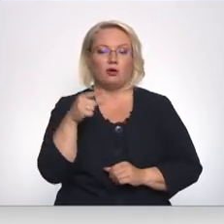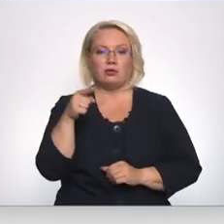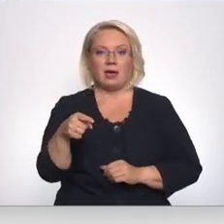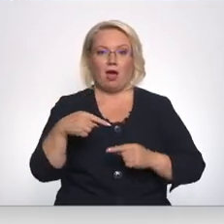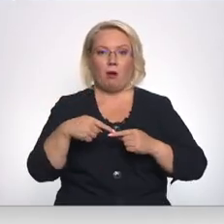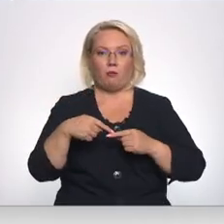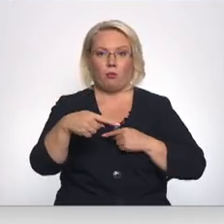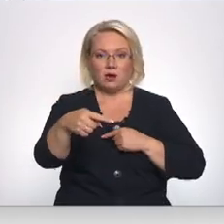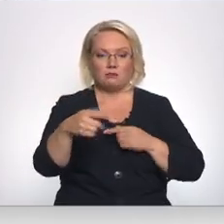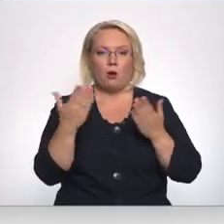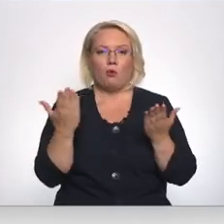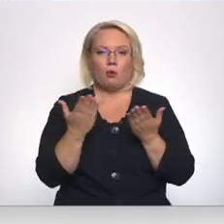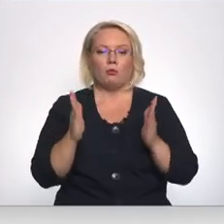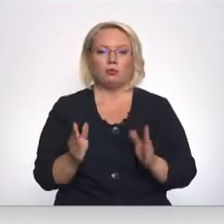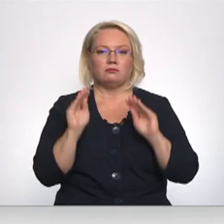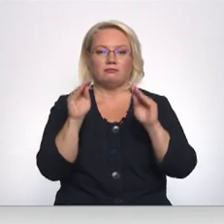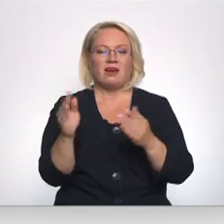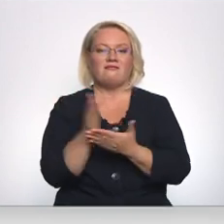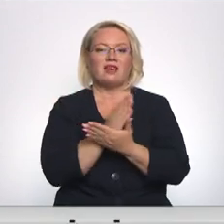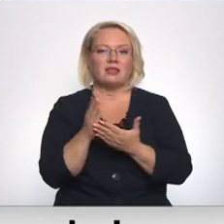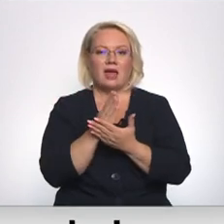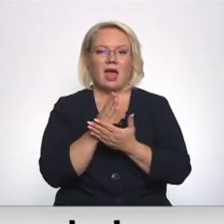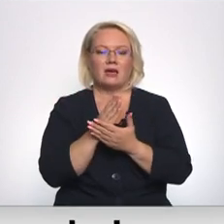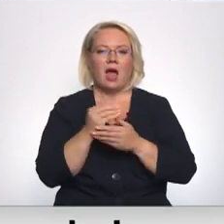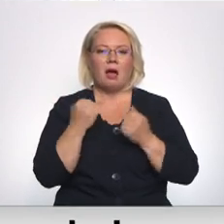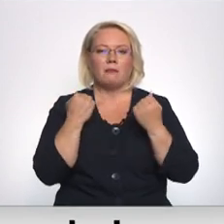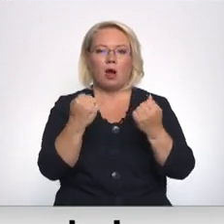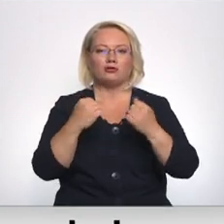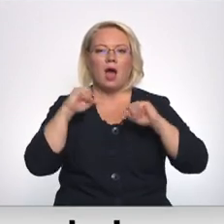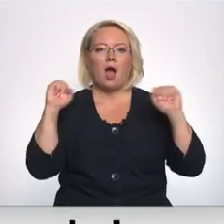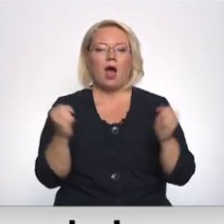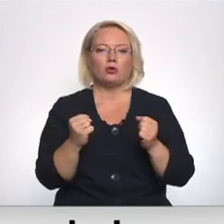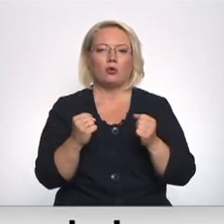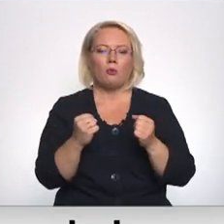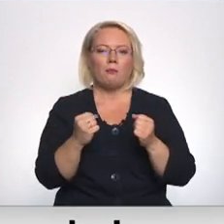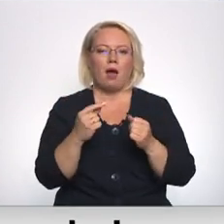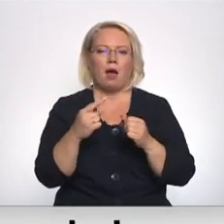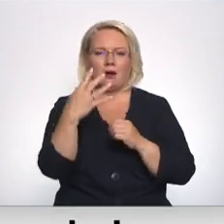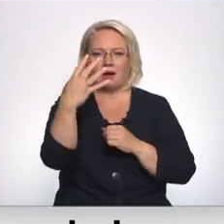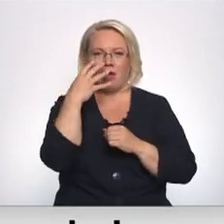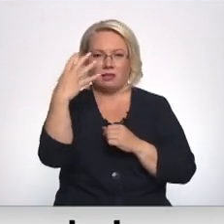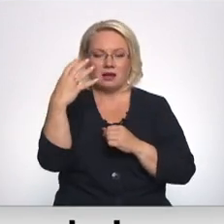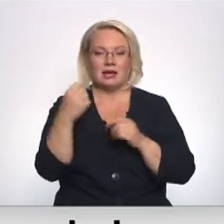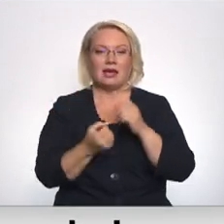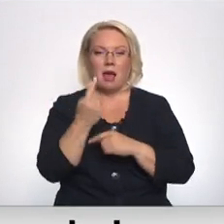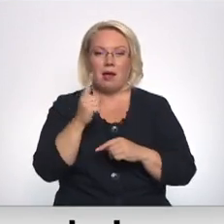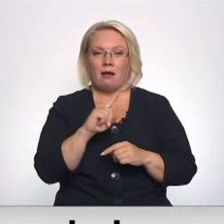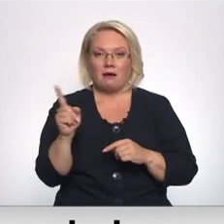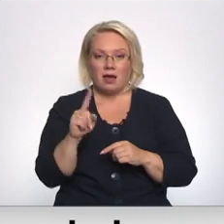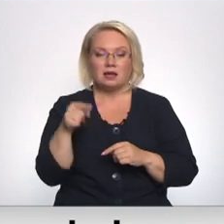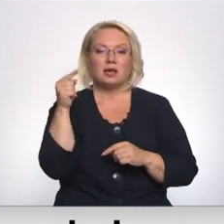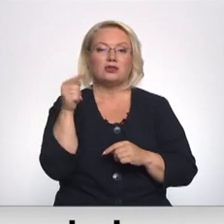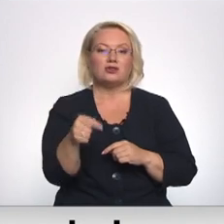posmiem, kuros tiks uzstādīts vidējā braukšanas ātruma radars. Viens no iemesliem ir tas, ka šeit braukšana